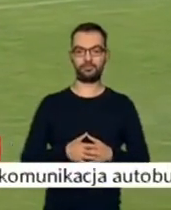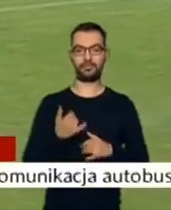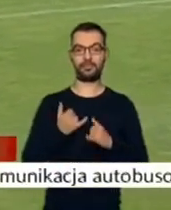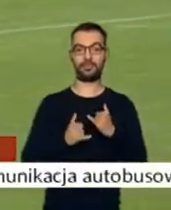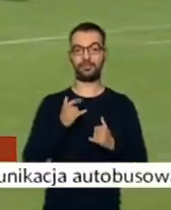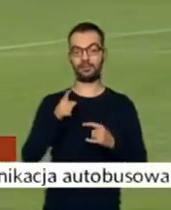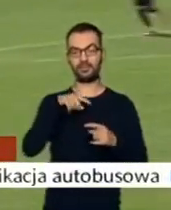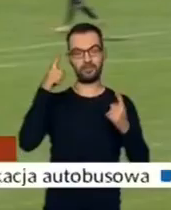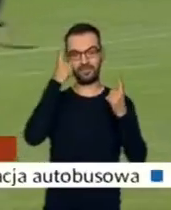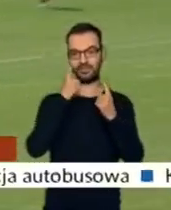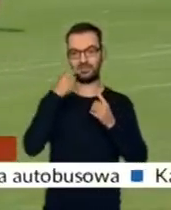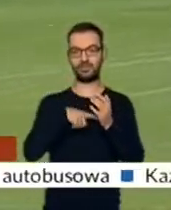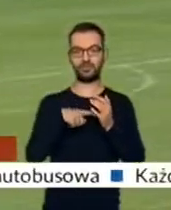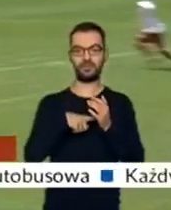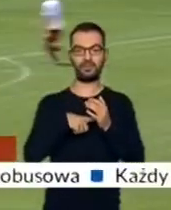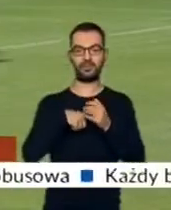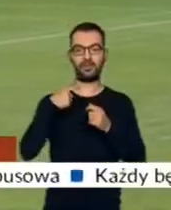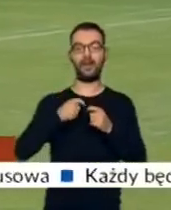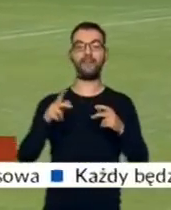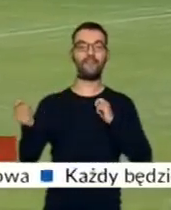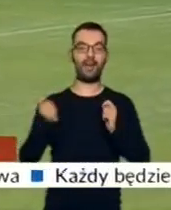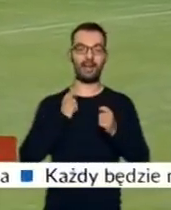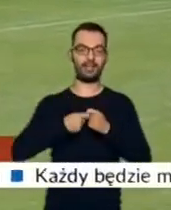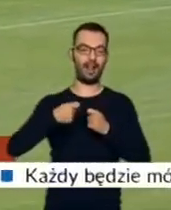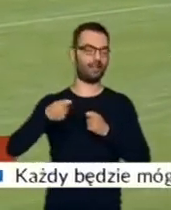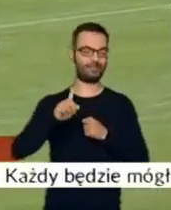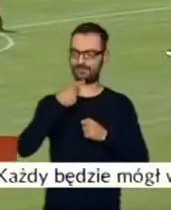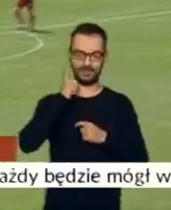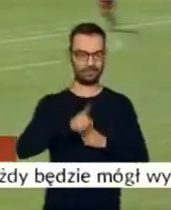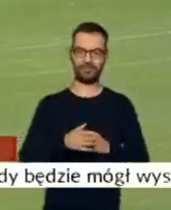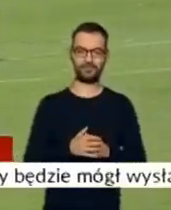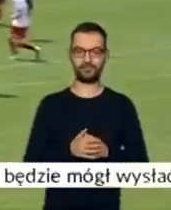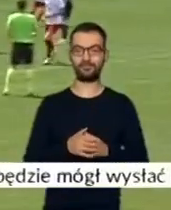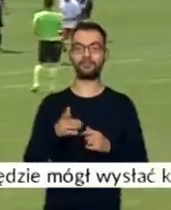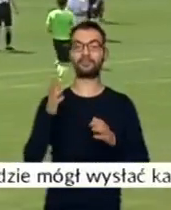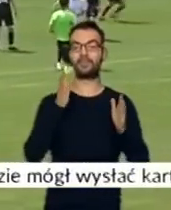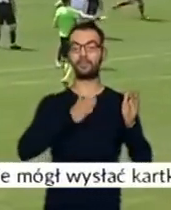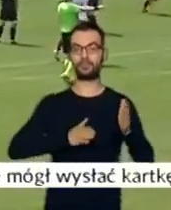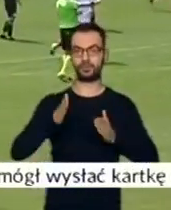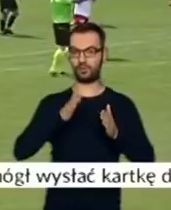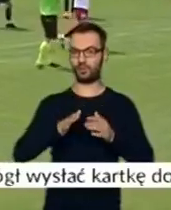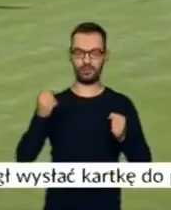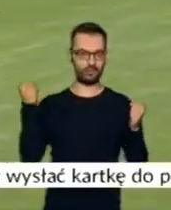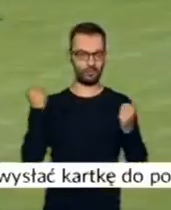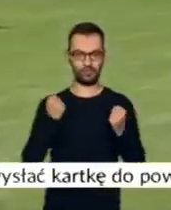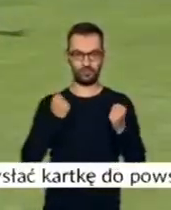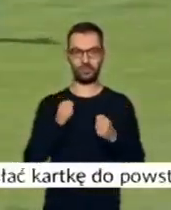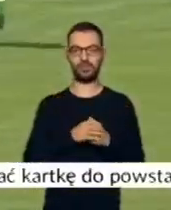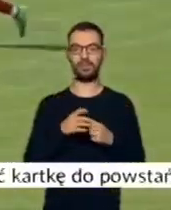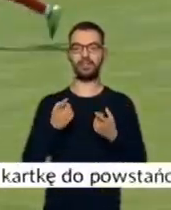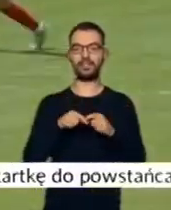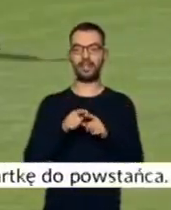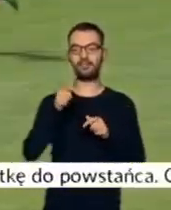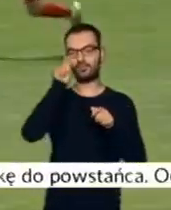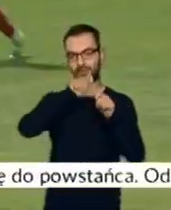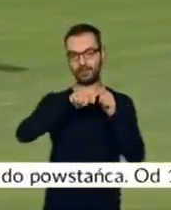Jeśli ktoś myśli, że oznacza to wydłużone wakacje, to jest w poważnym błędzie. Przygotowania idą pełną parą, drużyny testują